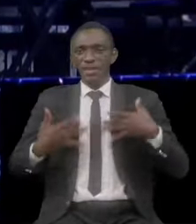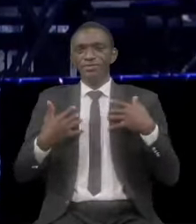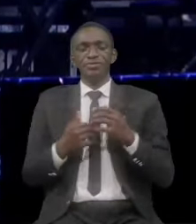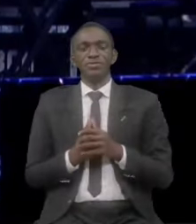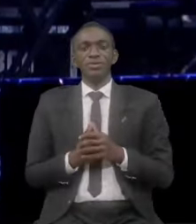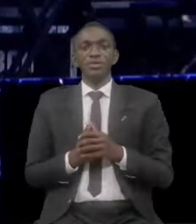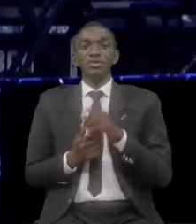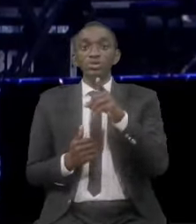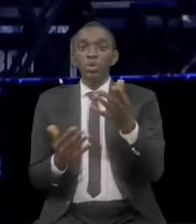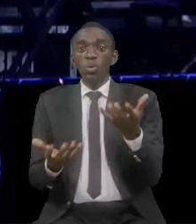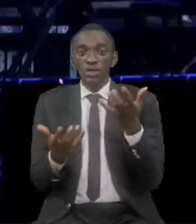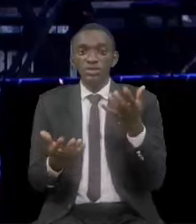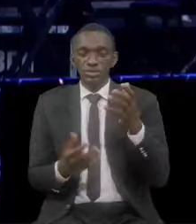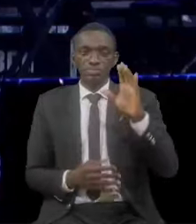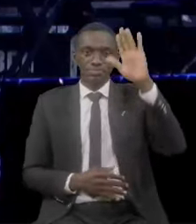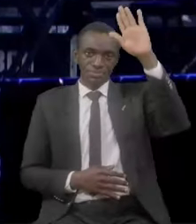Levez la main là.